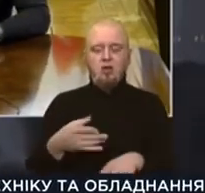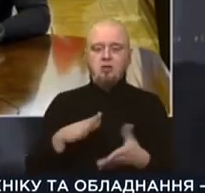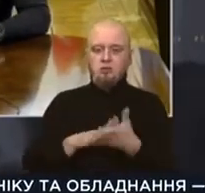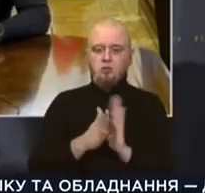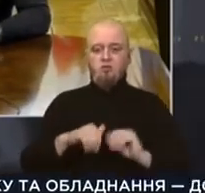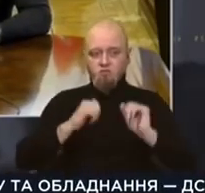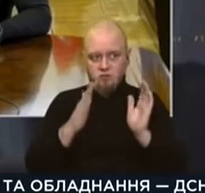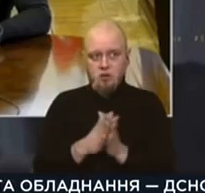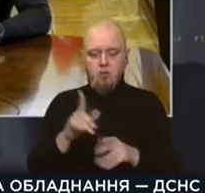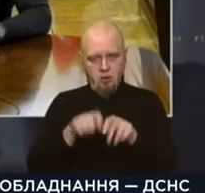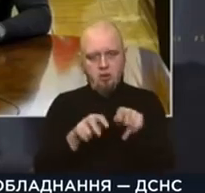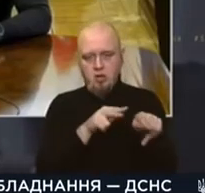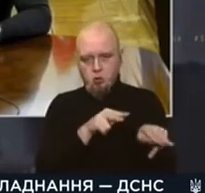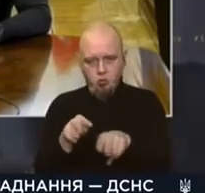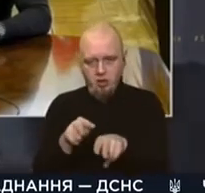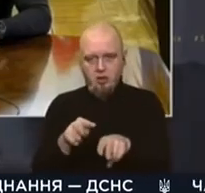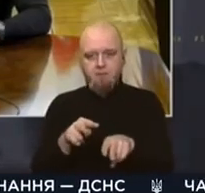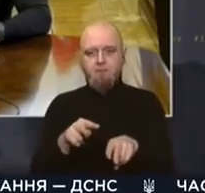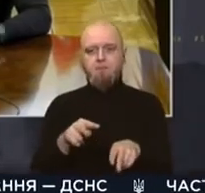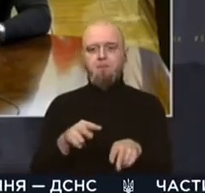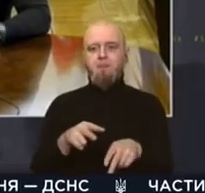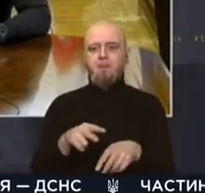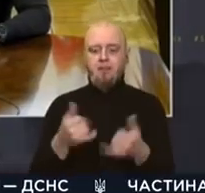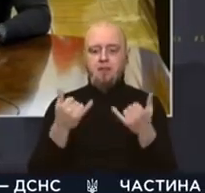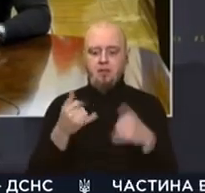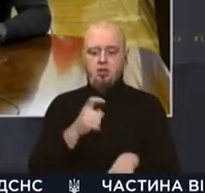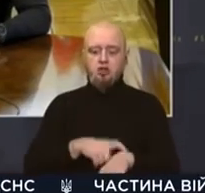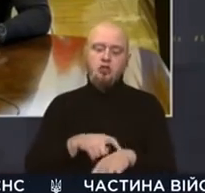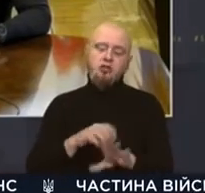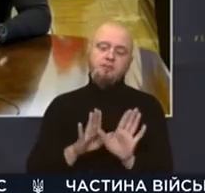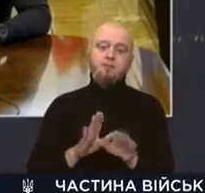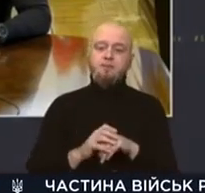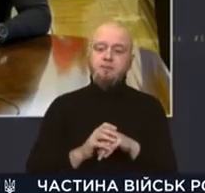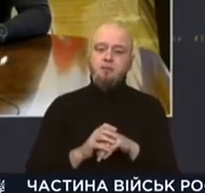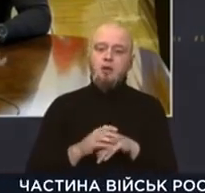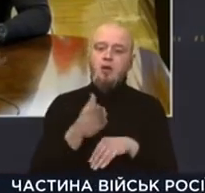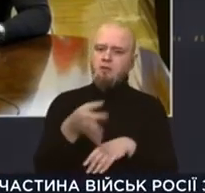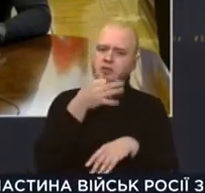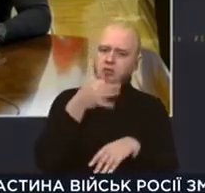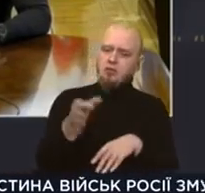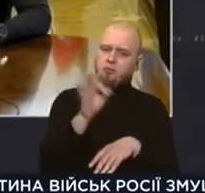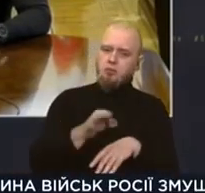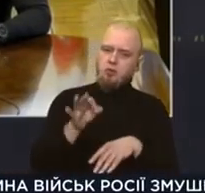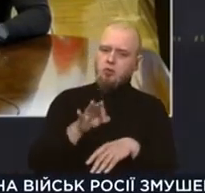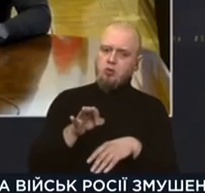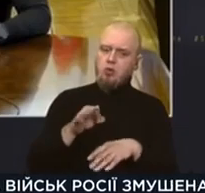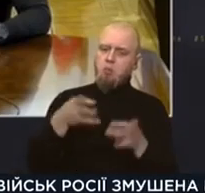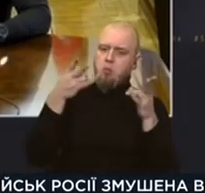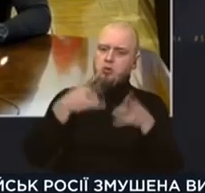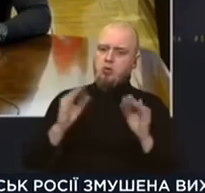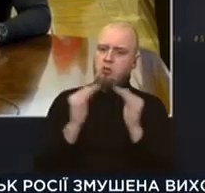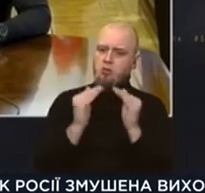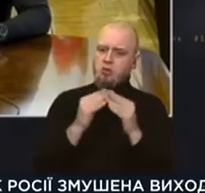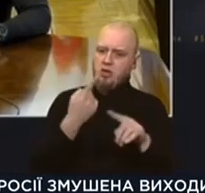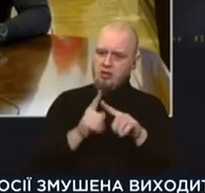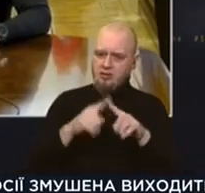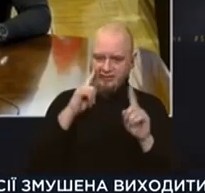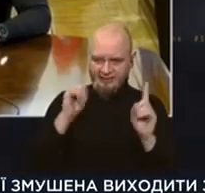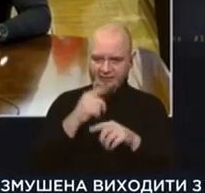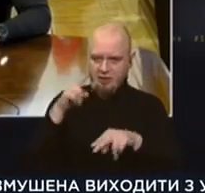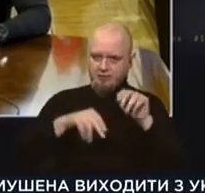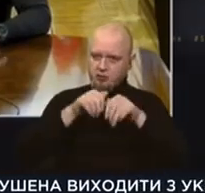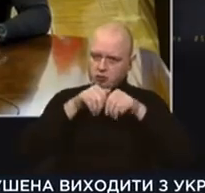Ситуація в цілому контролюємо на даний час. Ви сказали про постраждалі будинки. Це